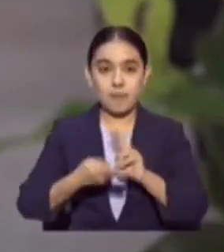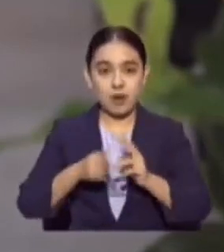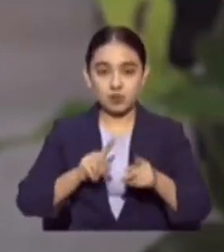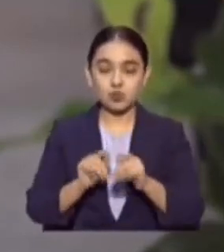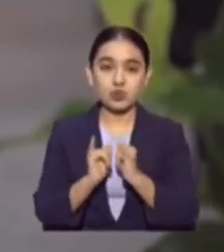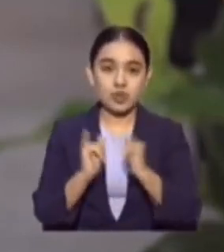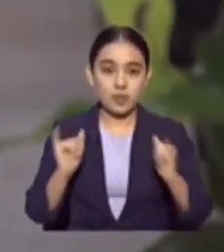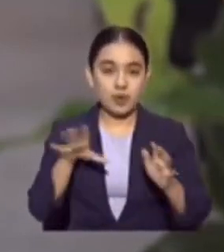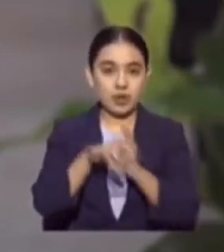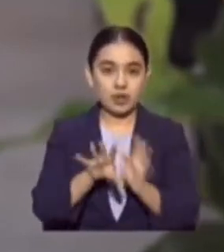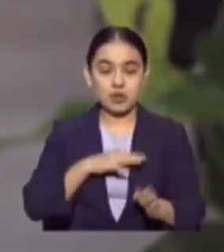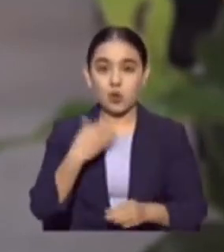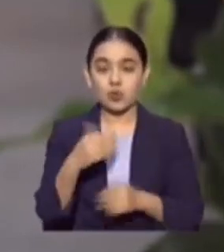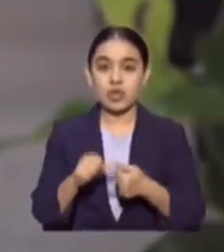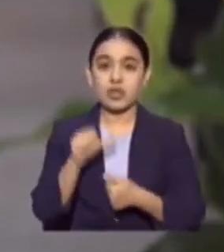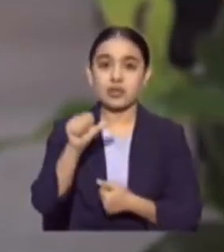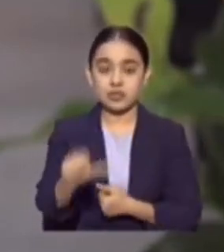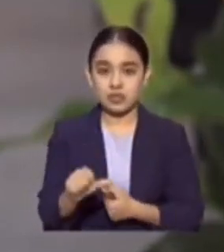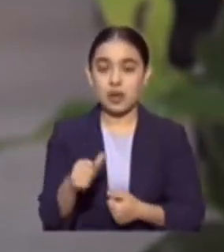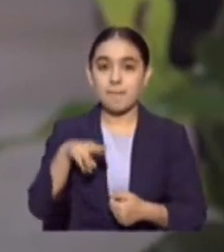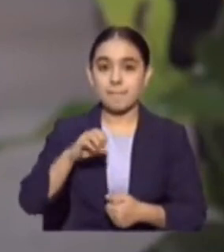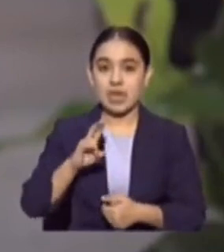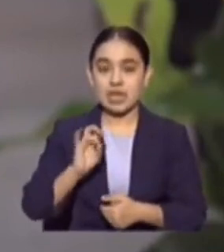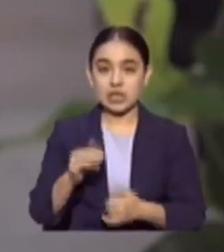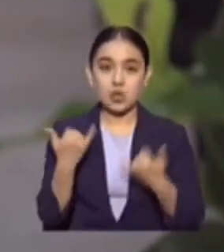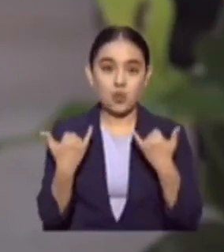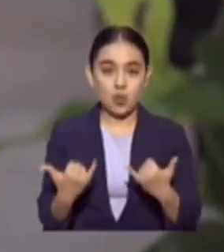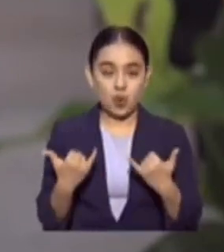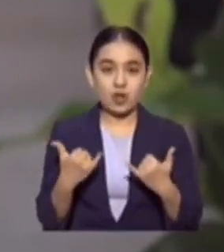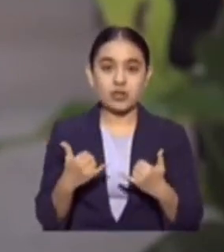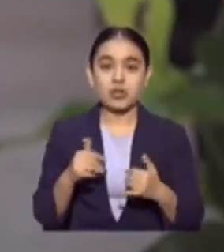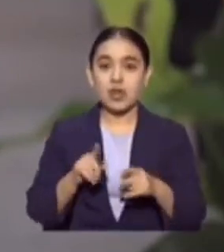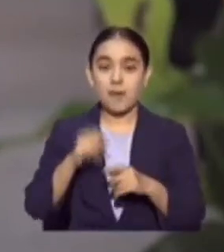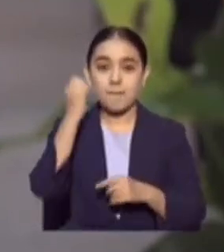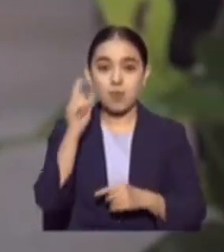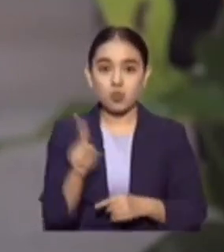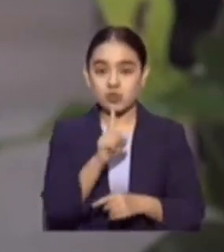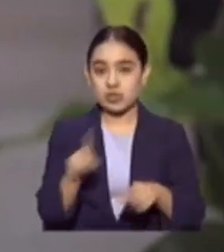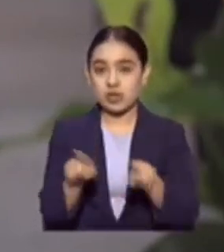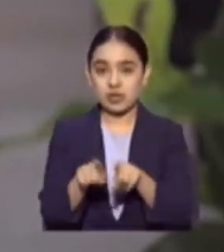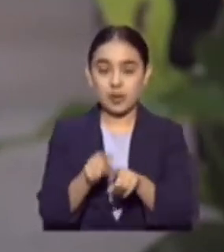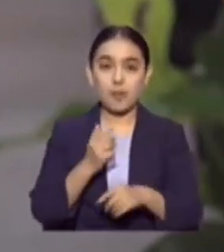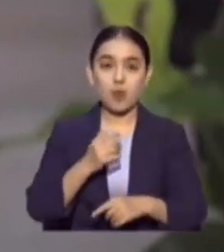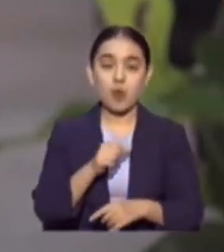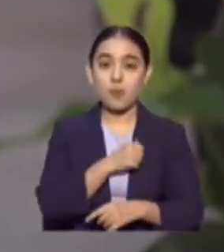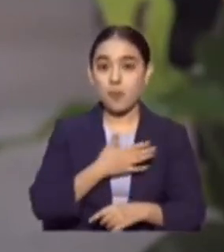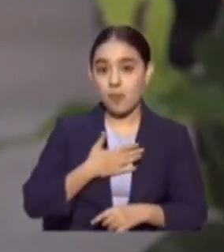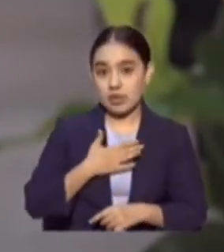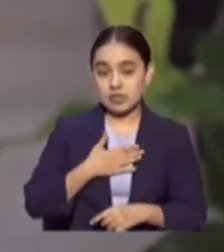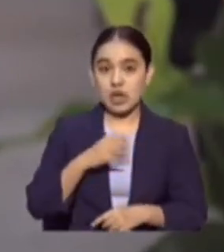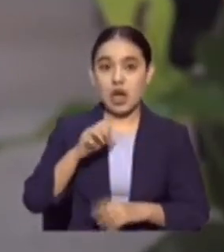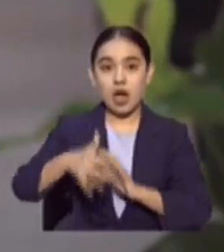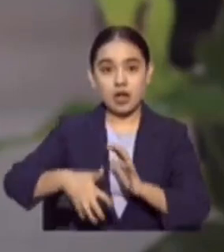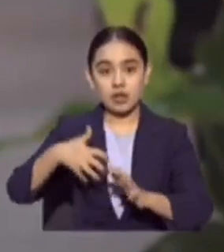jadallashtirishdan iborat edi. Undan tashqari mana Pekindagi Gugun saroyi muzeyida ham bizni